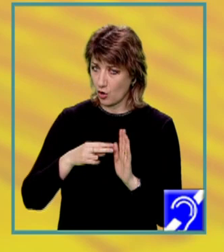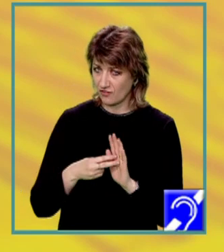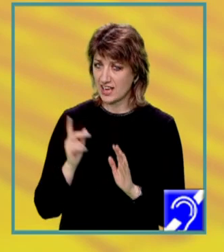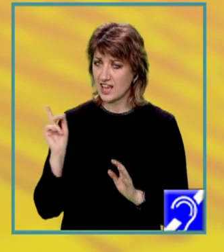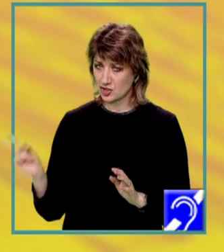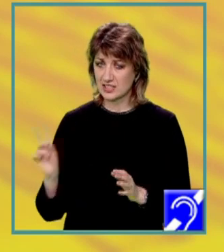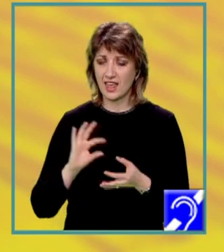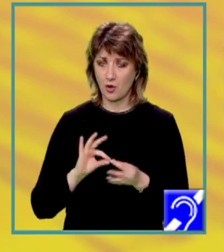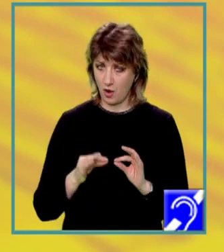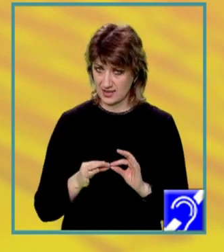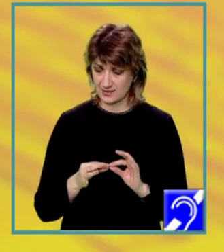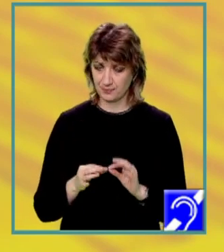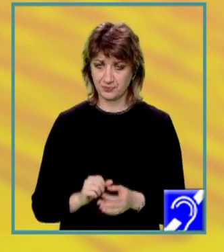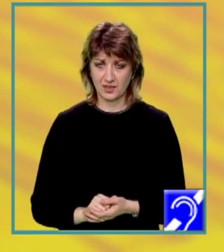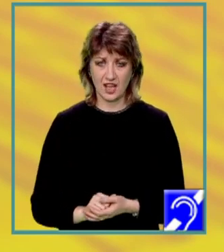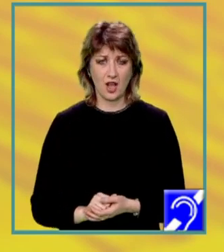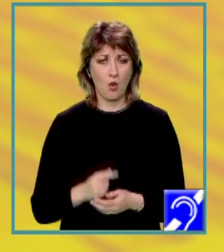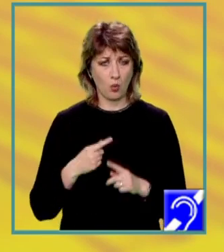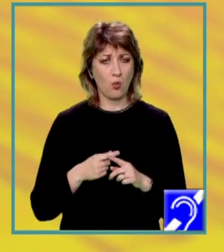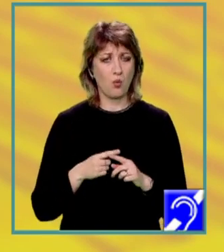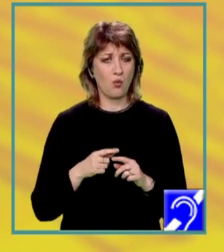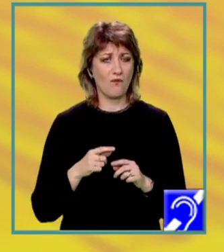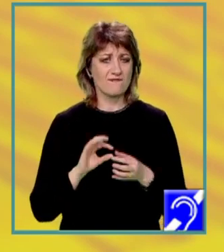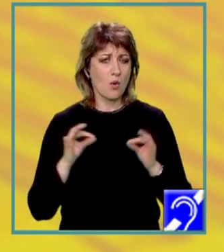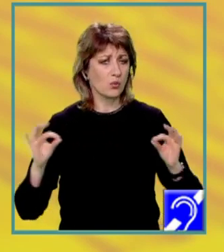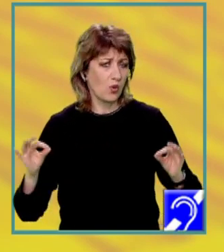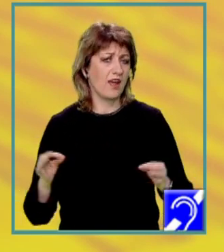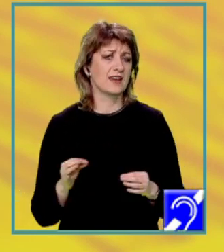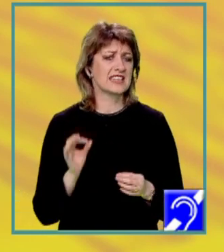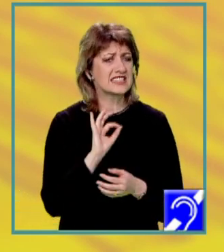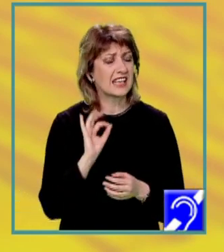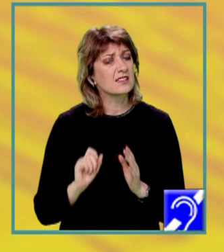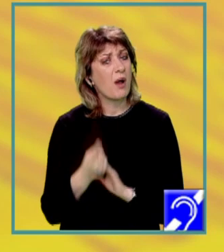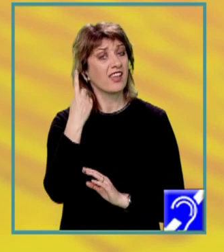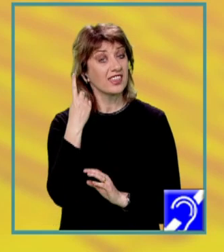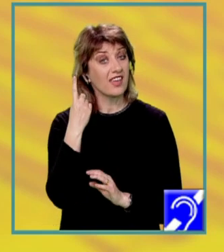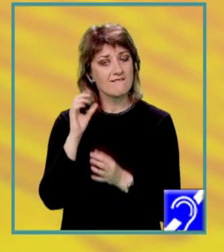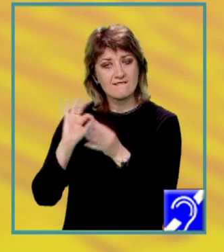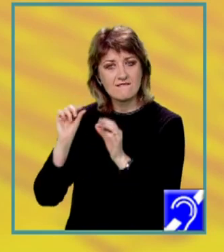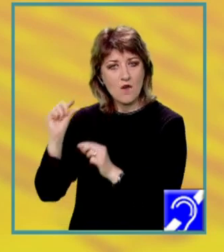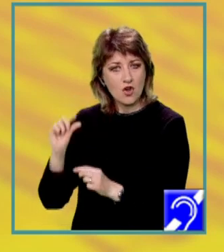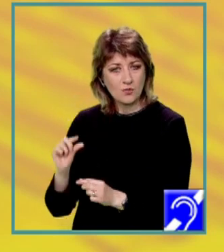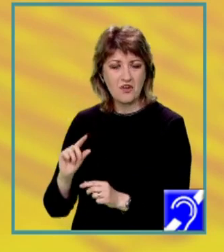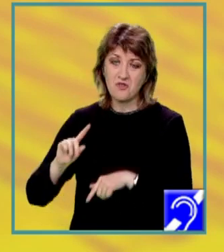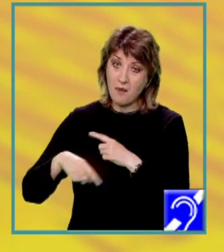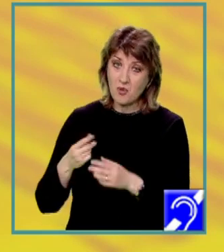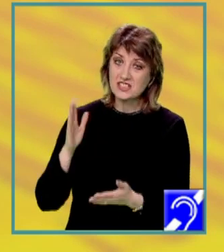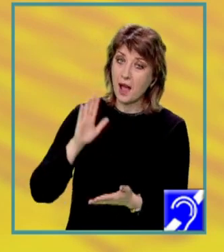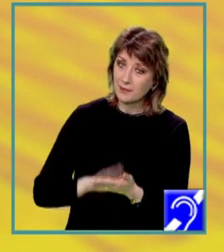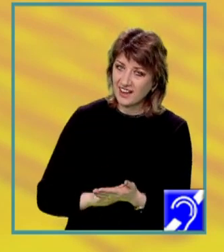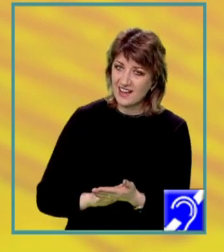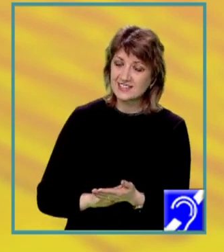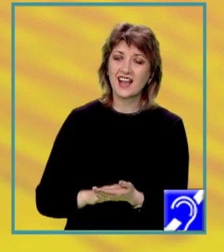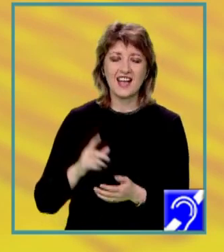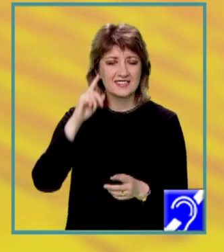acestei ecuații cu formulele să scrieți mai întâi formula și cu această aplicați ca să